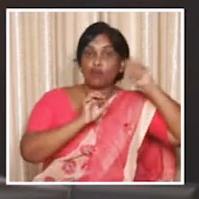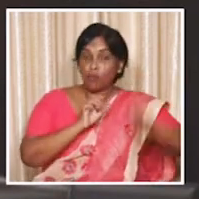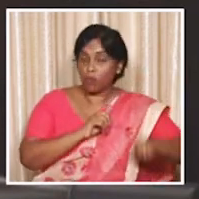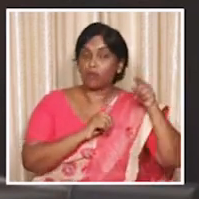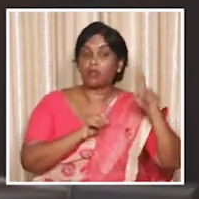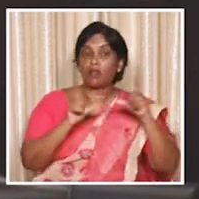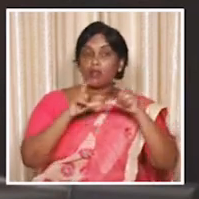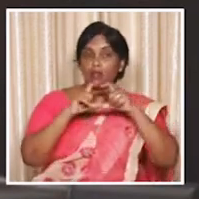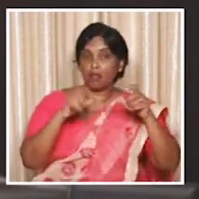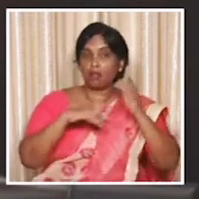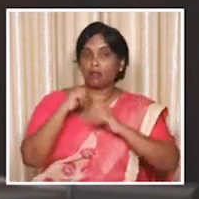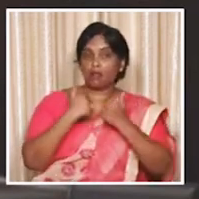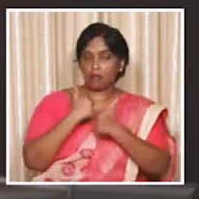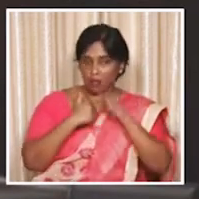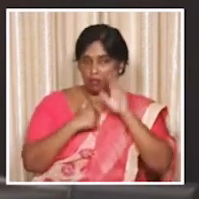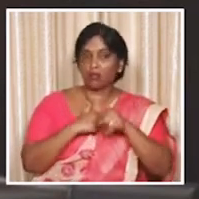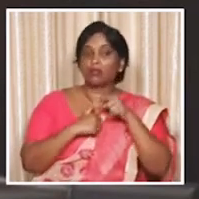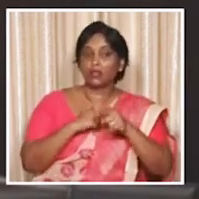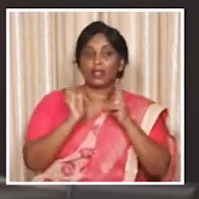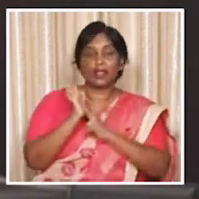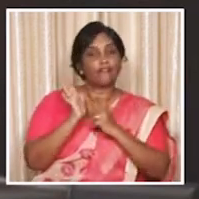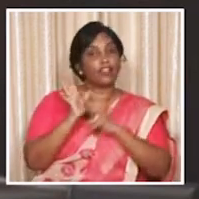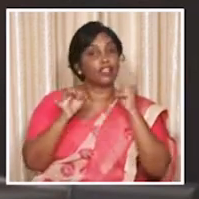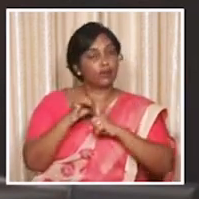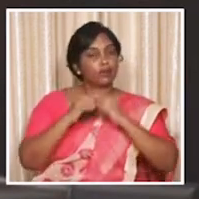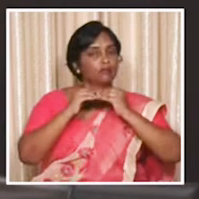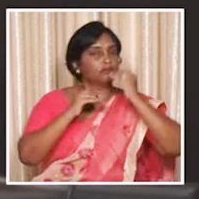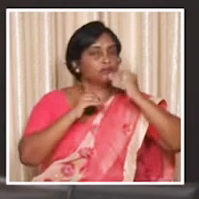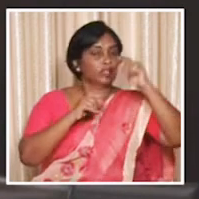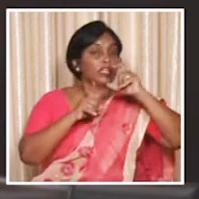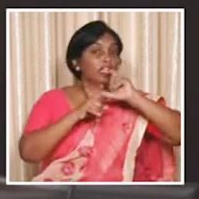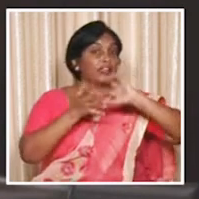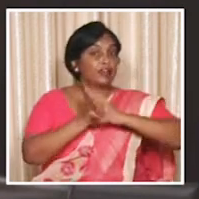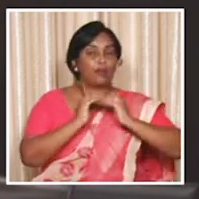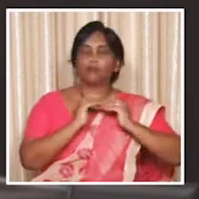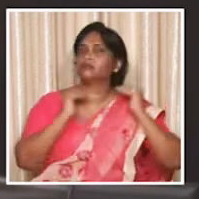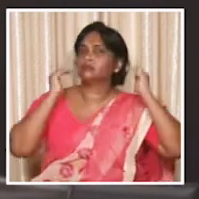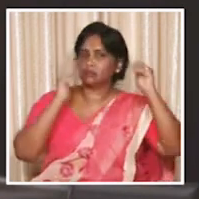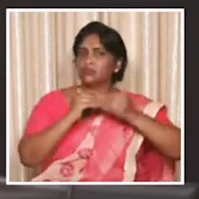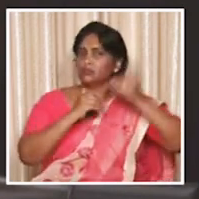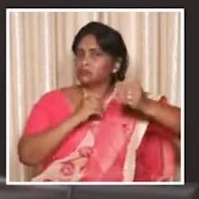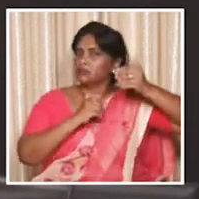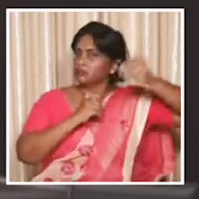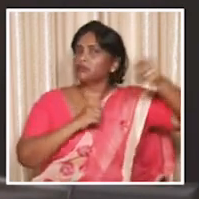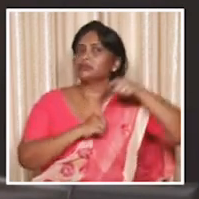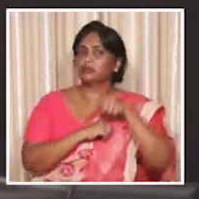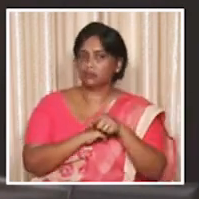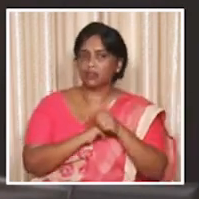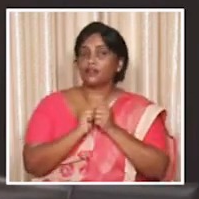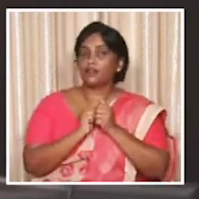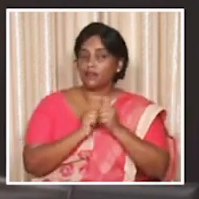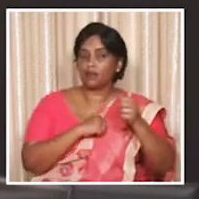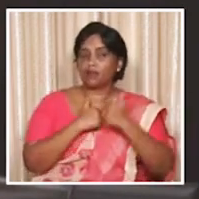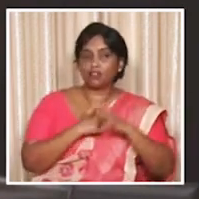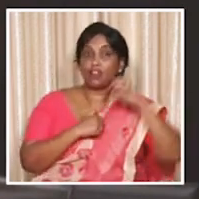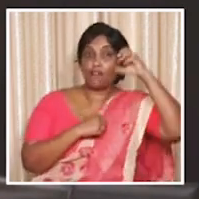සඳහා ලයිසන්ස් ක්‍රමවේදයක් හදලා දීලා තියෙනවා. NBQ ලෙවල් විදියට යන්න, ඩිප්ලෝමා දක්වා යන්න පුළුවන්. ඒ ඉදිරිය දිගටම ඒ අයට වැඩකඩ හදලා